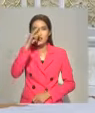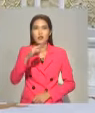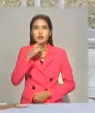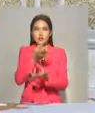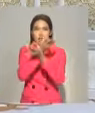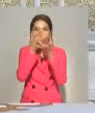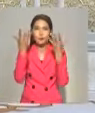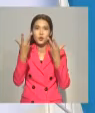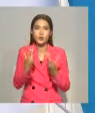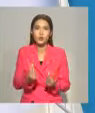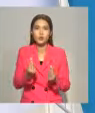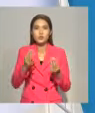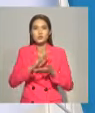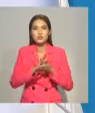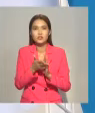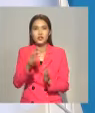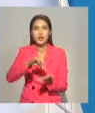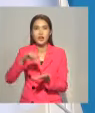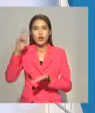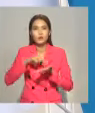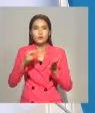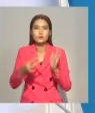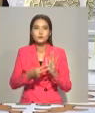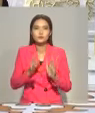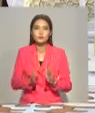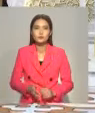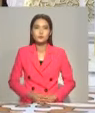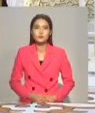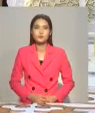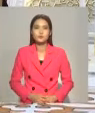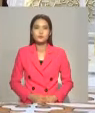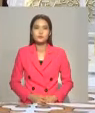мәдениет күндері аясында өтетін шараларға қатысады деп жоспарланып отыр.